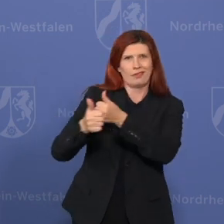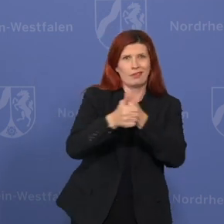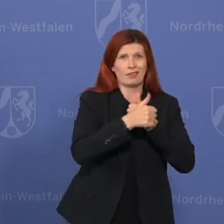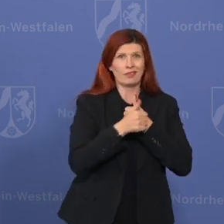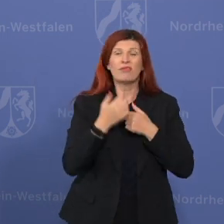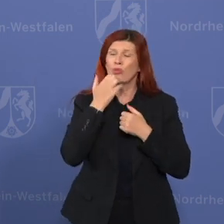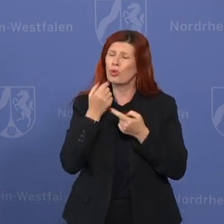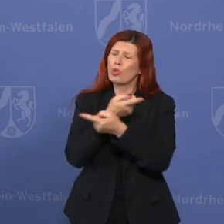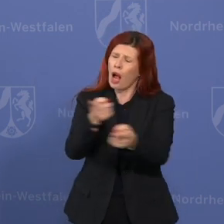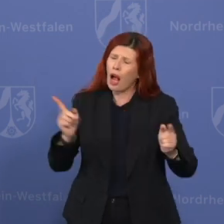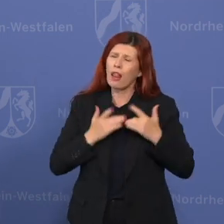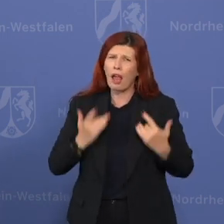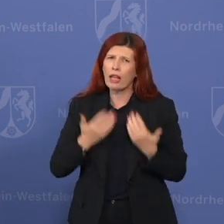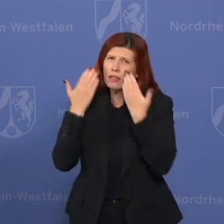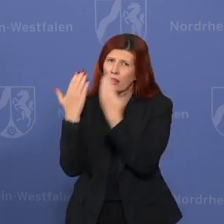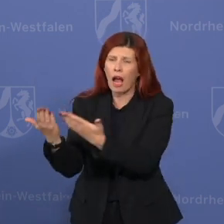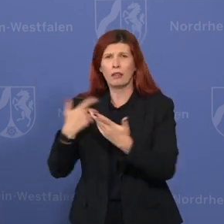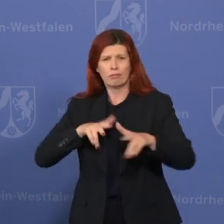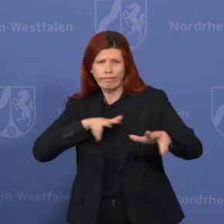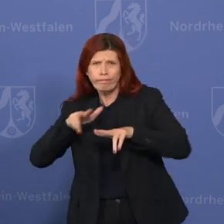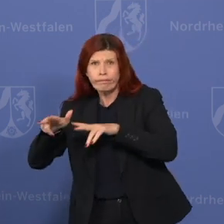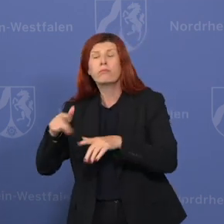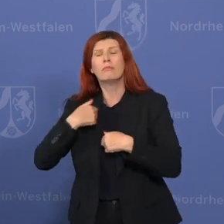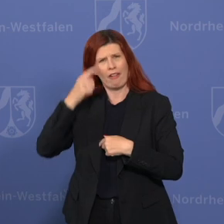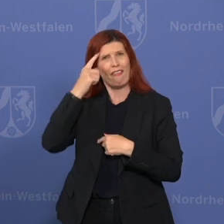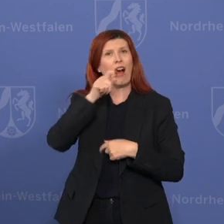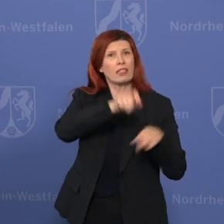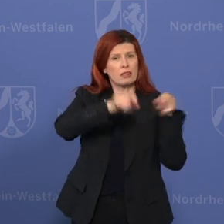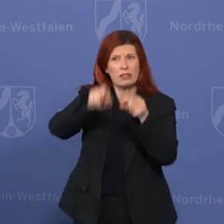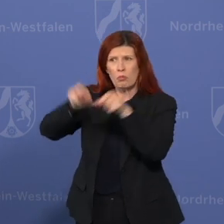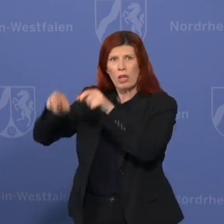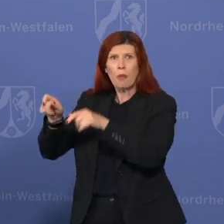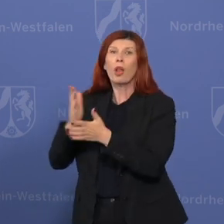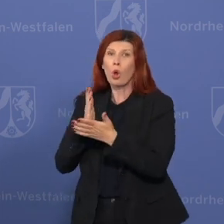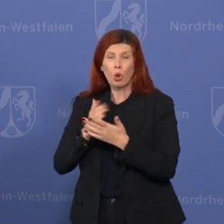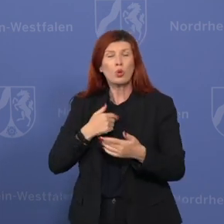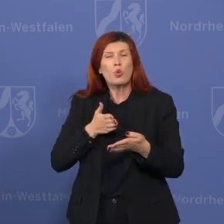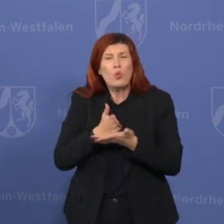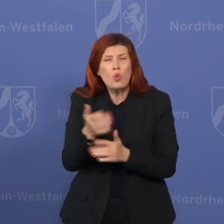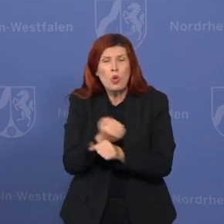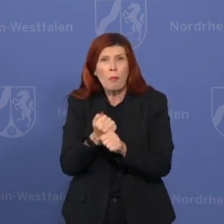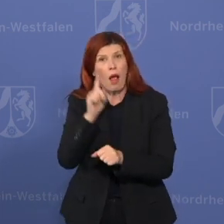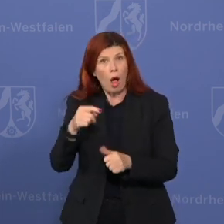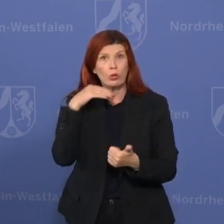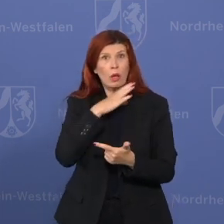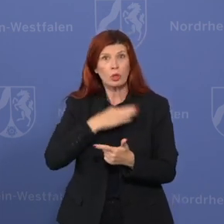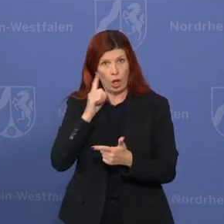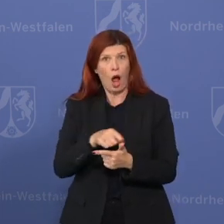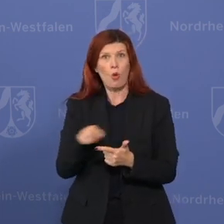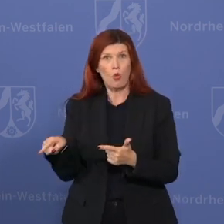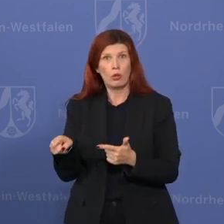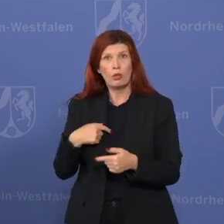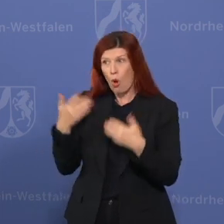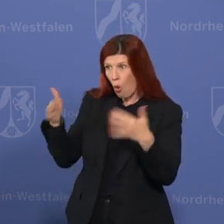danken. Ohne ihr Engagement, auch an den Wochenenden, wäre die NRW-Soforthilfe so nicht möglich